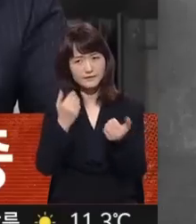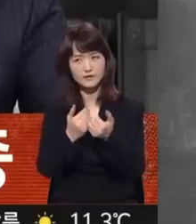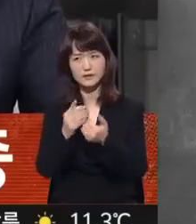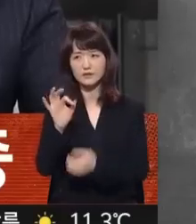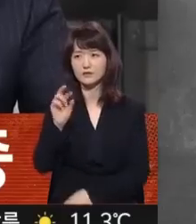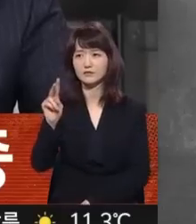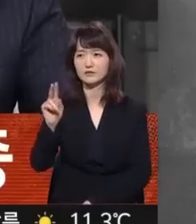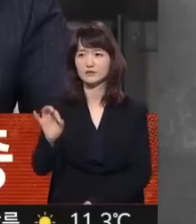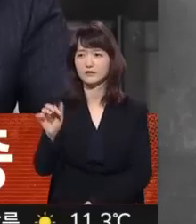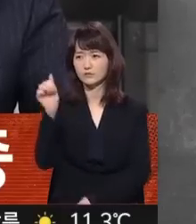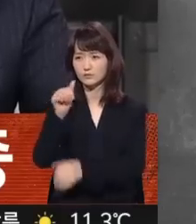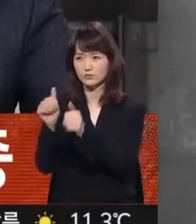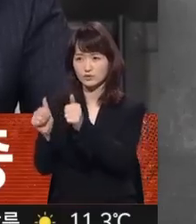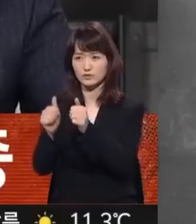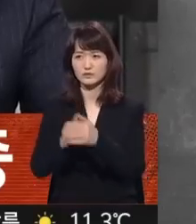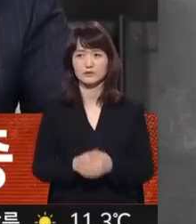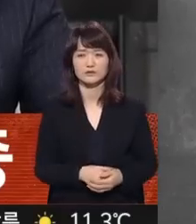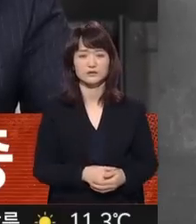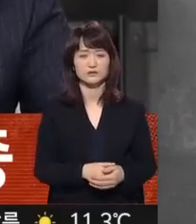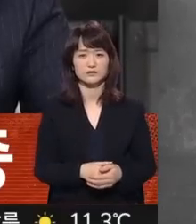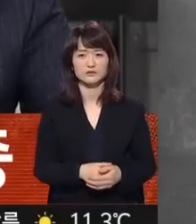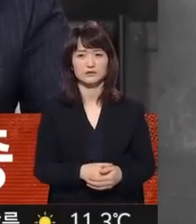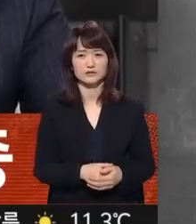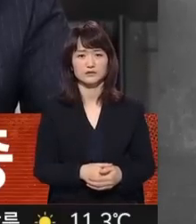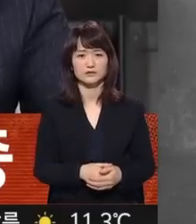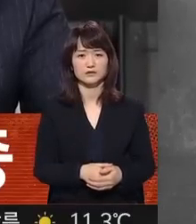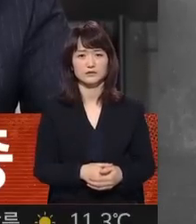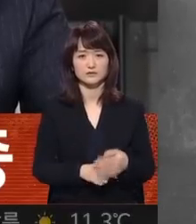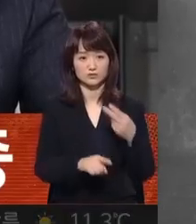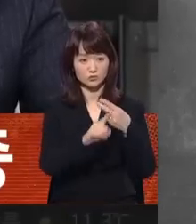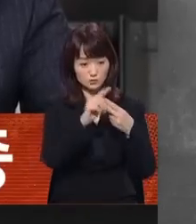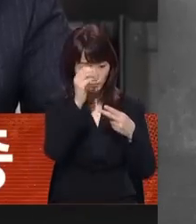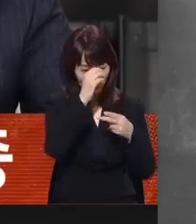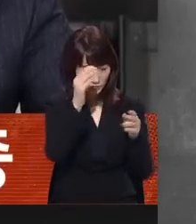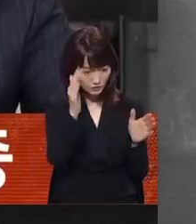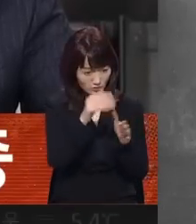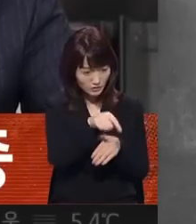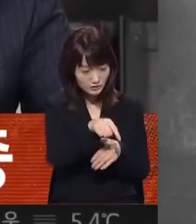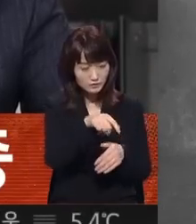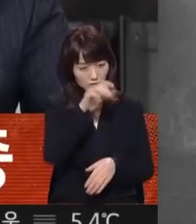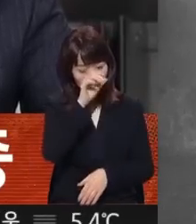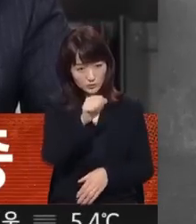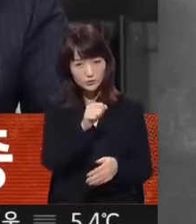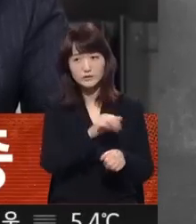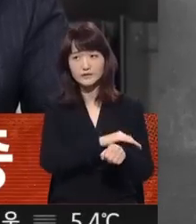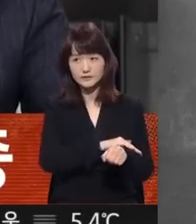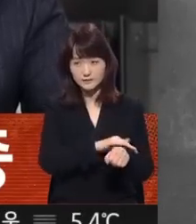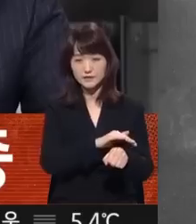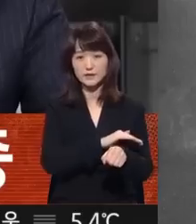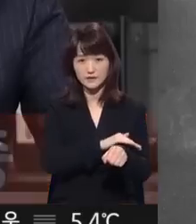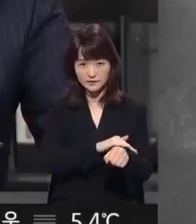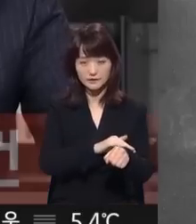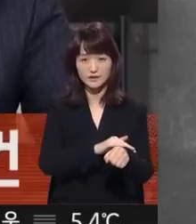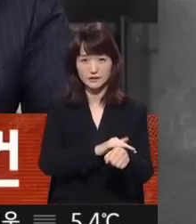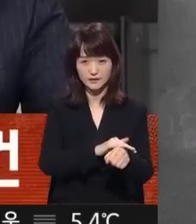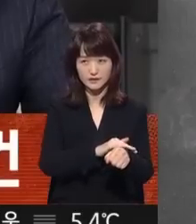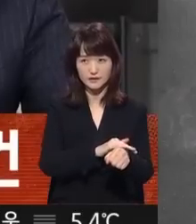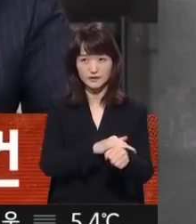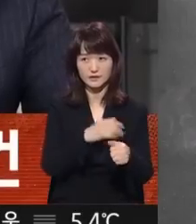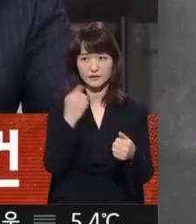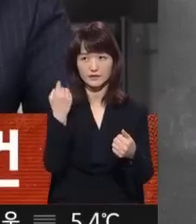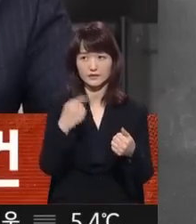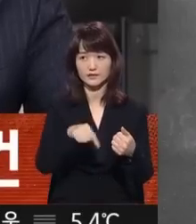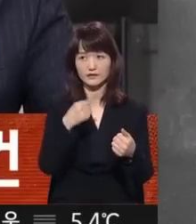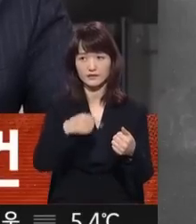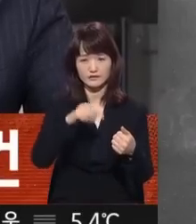그래도 최대한 아이들을 좀 뭐 좀 좋게 좋게 이렇게 좀 잘 인도하자면 그래도 좀 온정적으로 이렇게